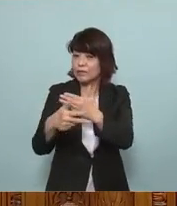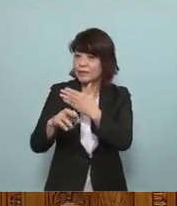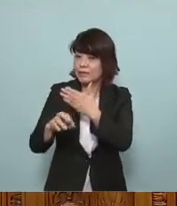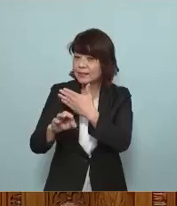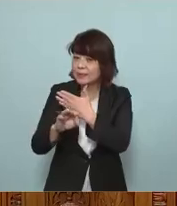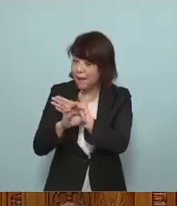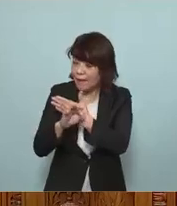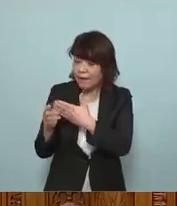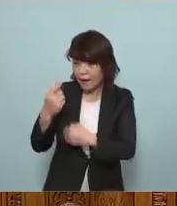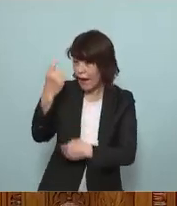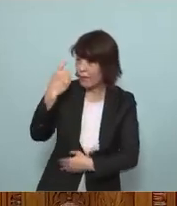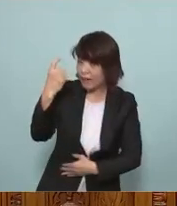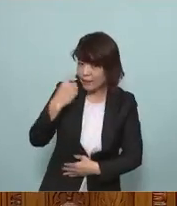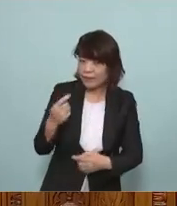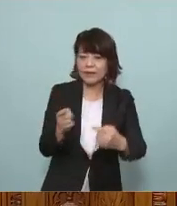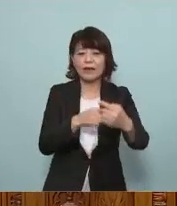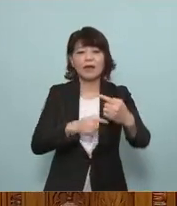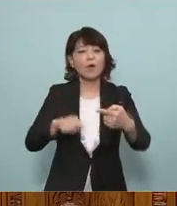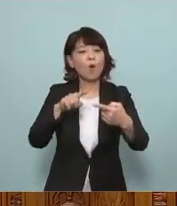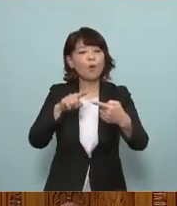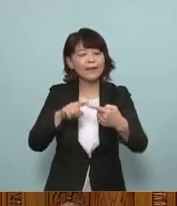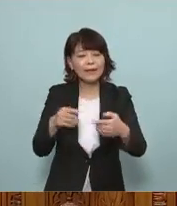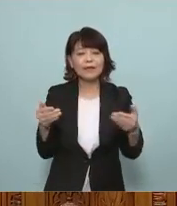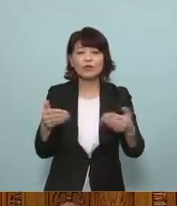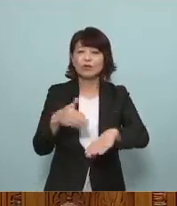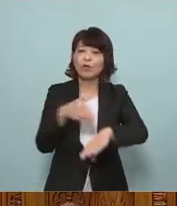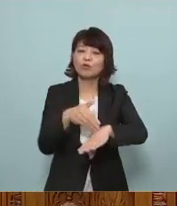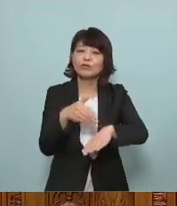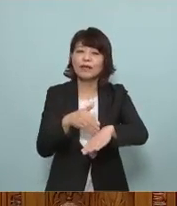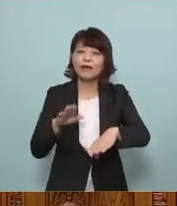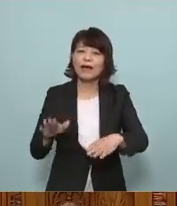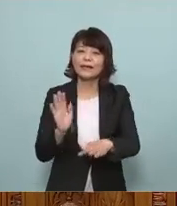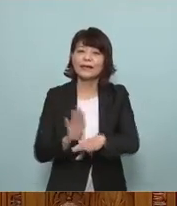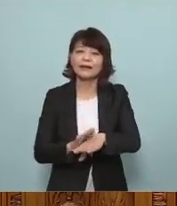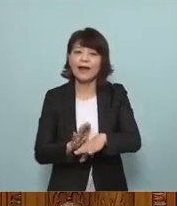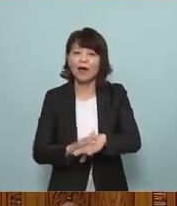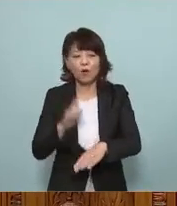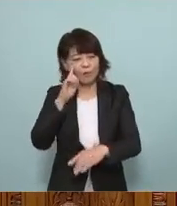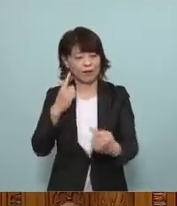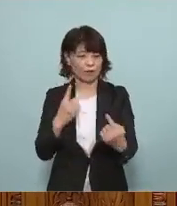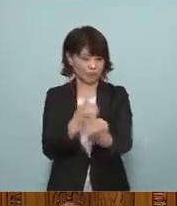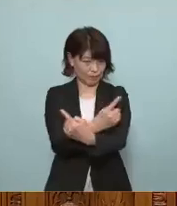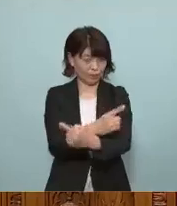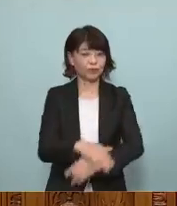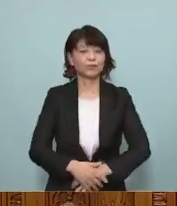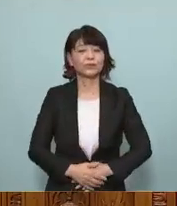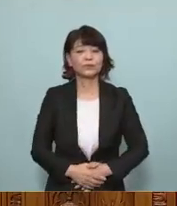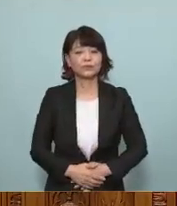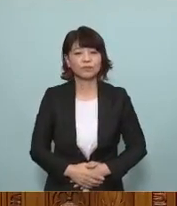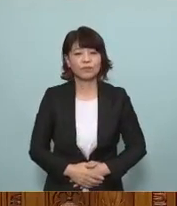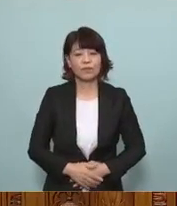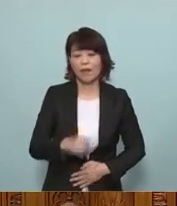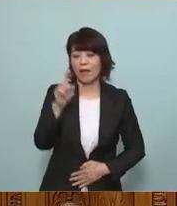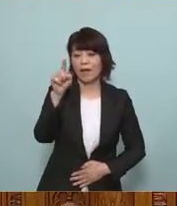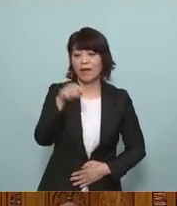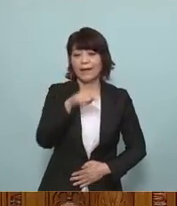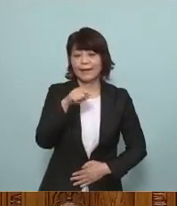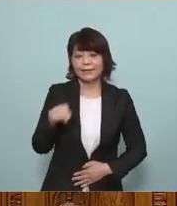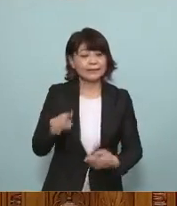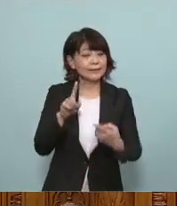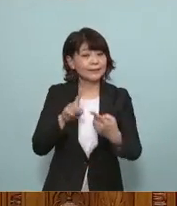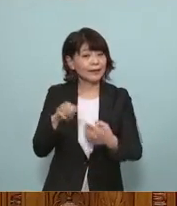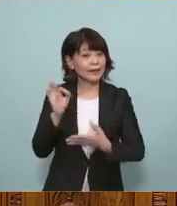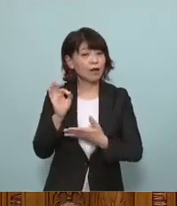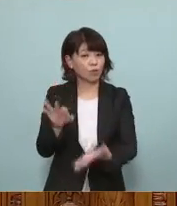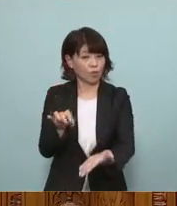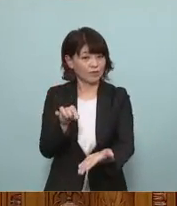学び、公的職業訓練の在り方をゼロベースで見直します。人的投資が